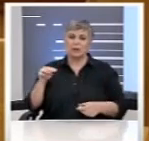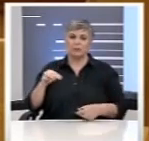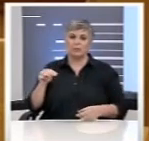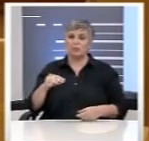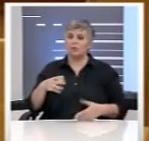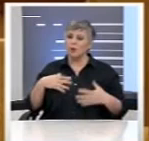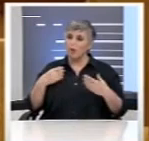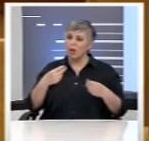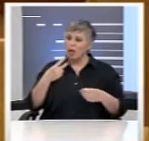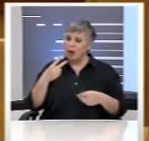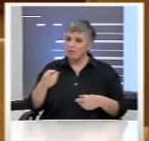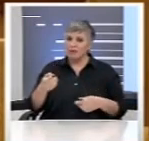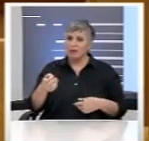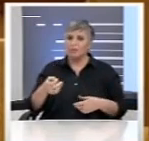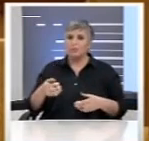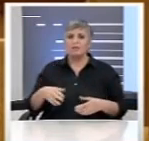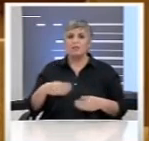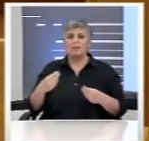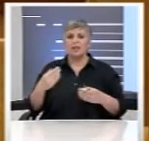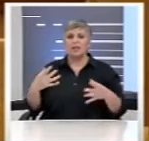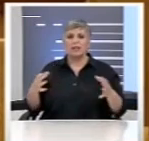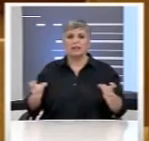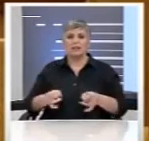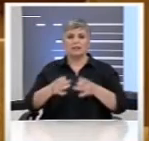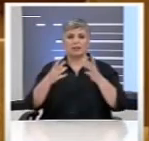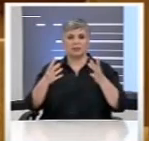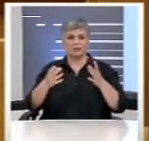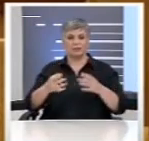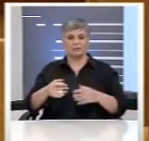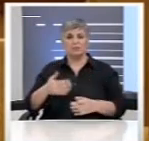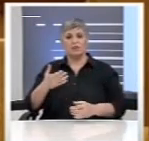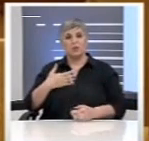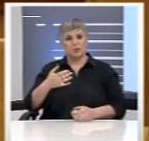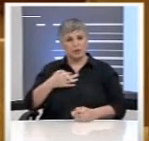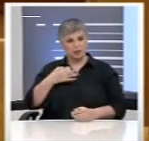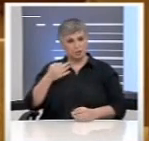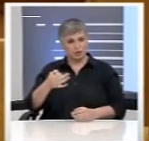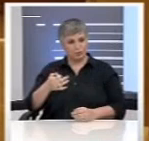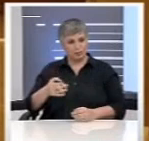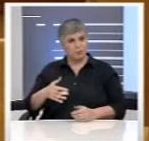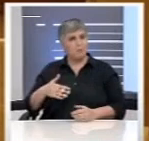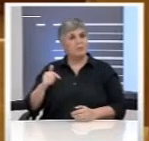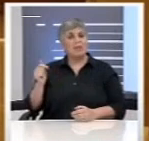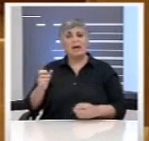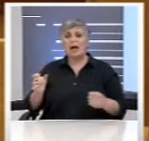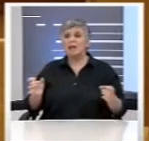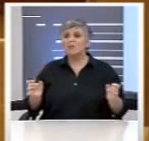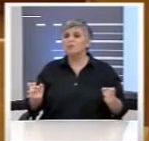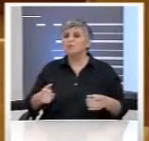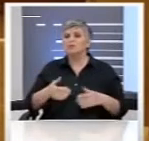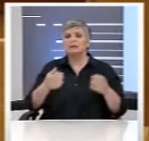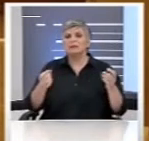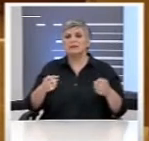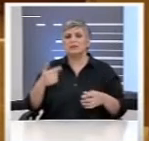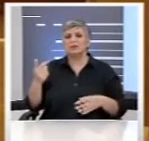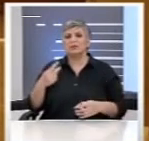στην αξιωματική αντιπολίτευση με τα λόγου γνώσεως, πως αν ποτέ βρισκόσαστε στη θέση να υλοποιήσετε το πρόγραμμά σας,